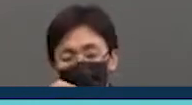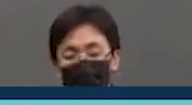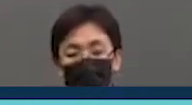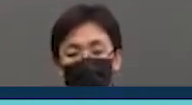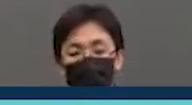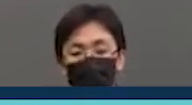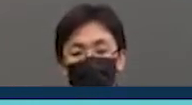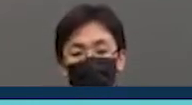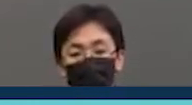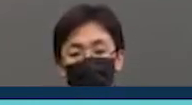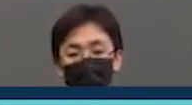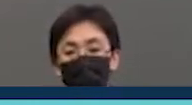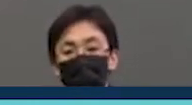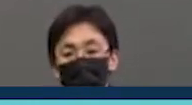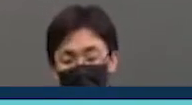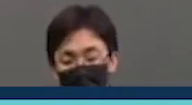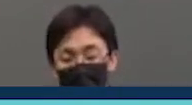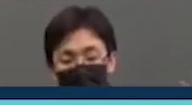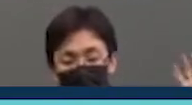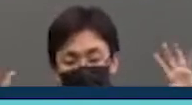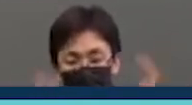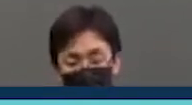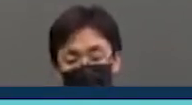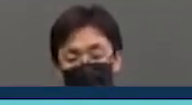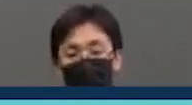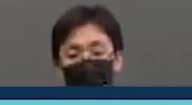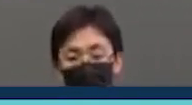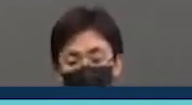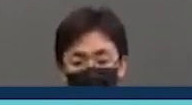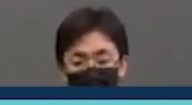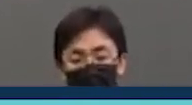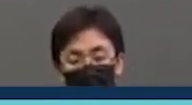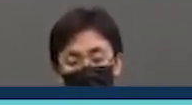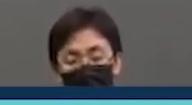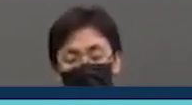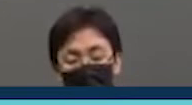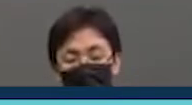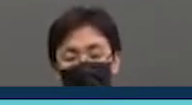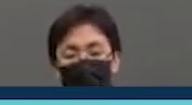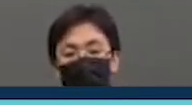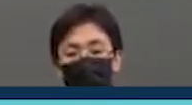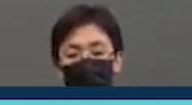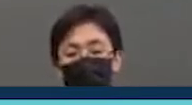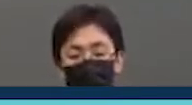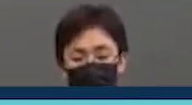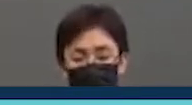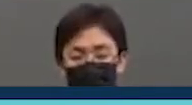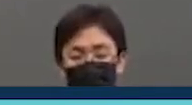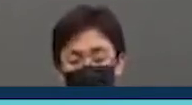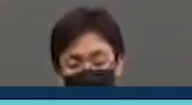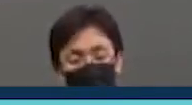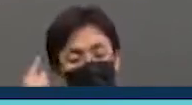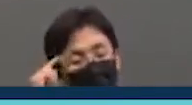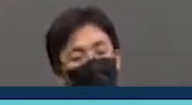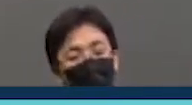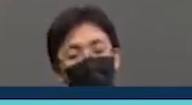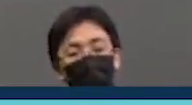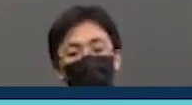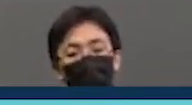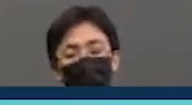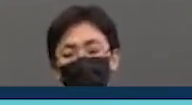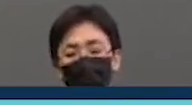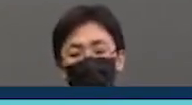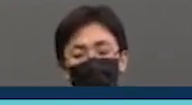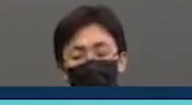ดลงเพราะปัญหายาเสพติดมันไม่ใช่ทำลายเฉพาะตัวของผู้เสพเองนะฮะมันทำลายครอบครัวทำลายสังคมและส่วนที่สำคั